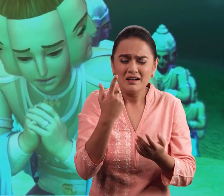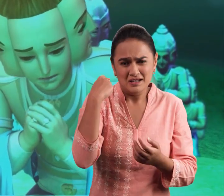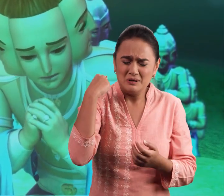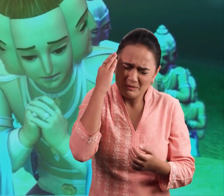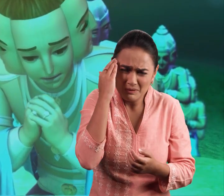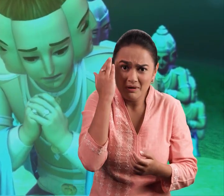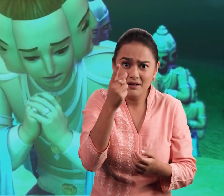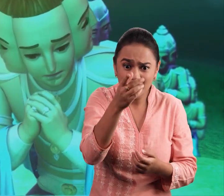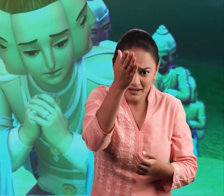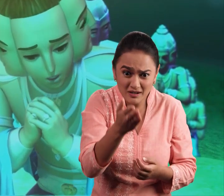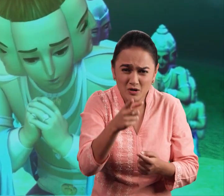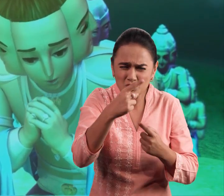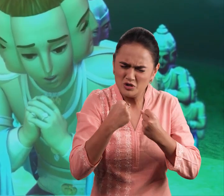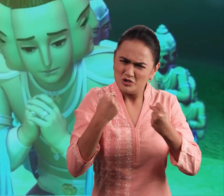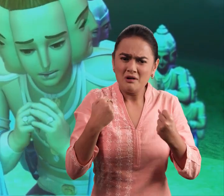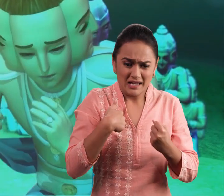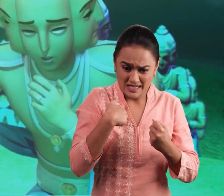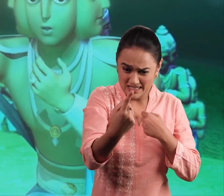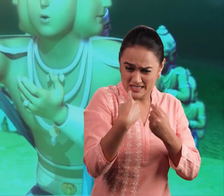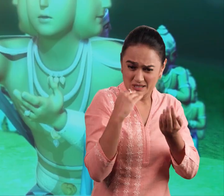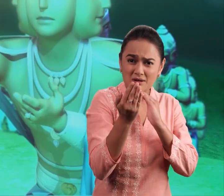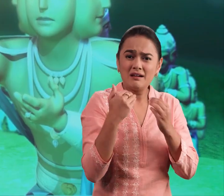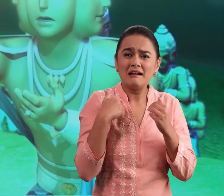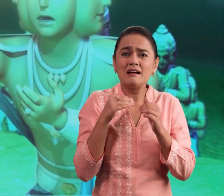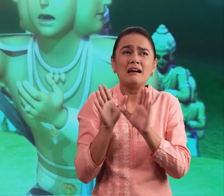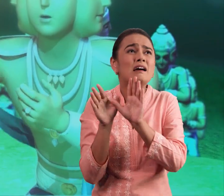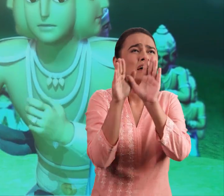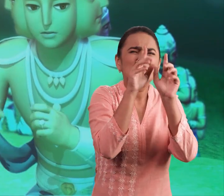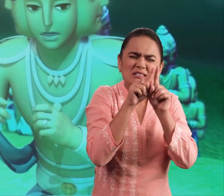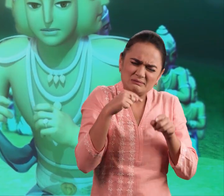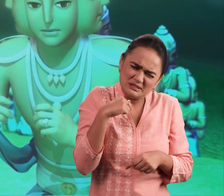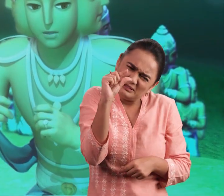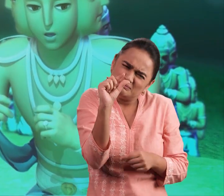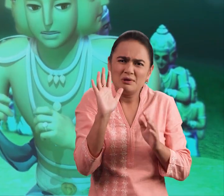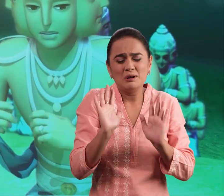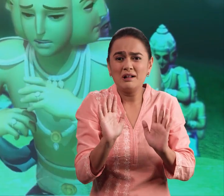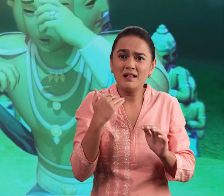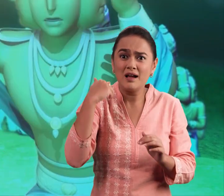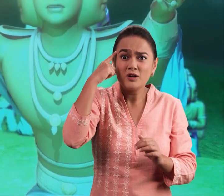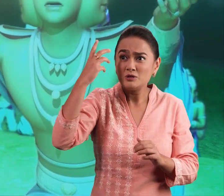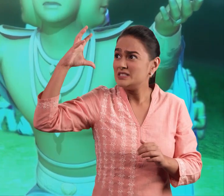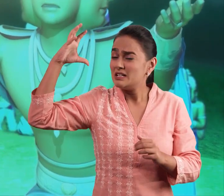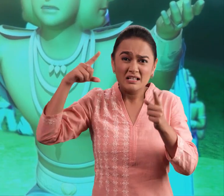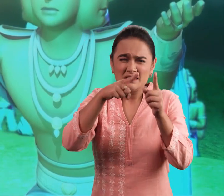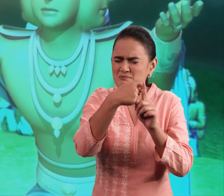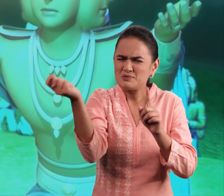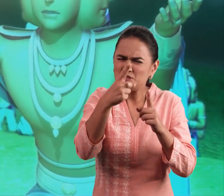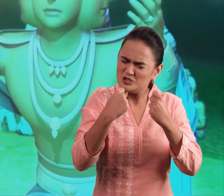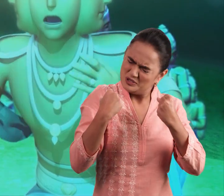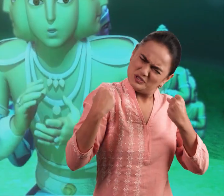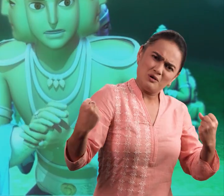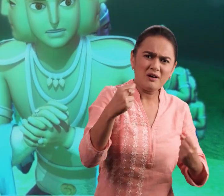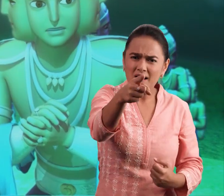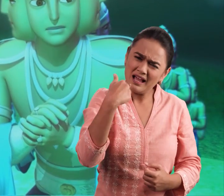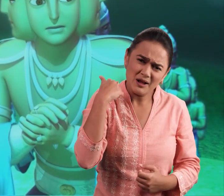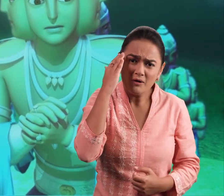आपके तेज के समक्ष तो मैं किसी जुगनू की तरह हूँ। आपका तेज सहस्त्रों सूर्य से कहीं अधिक है।